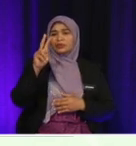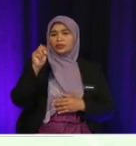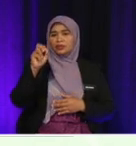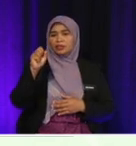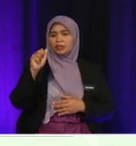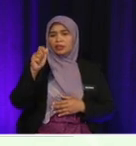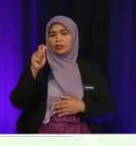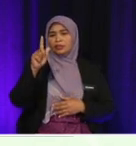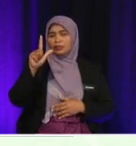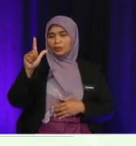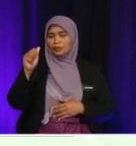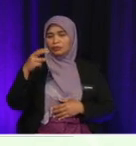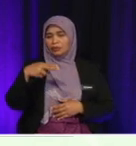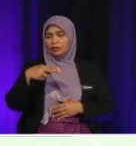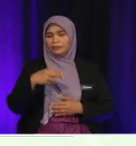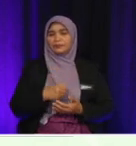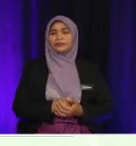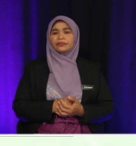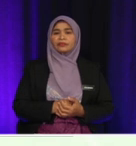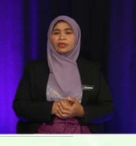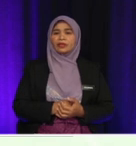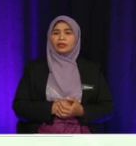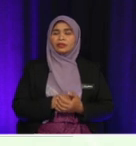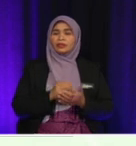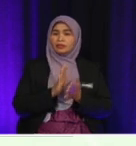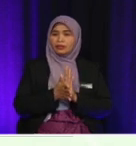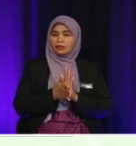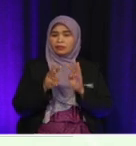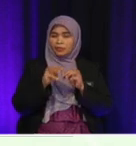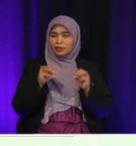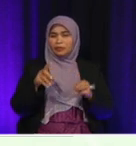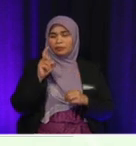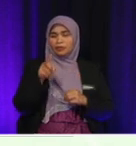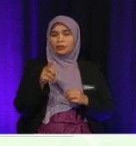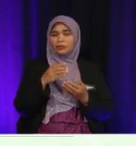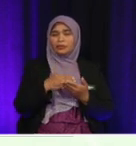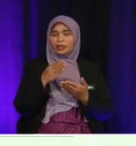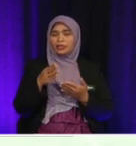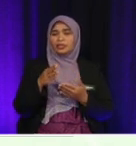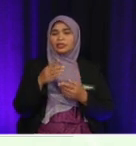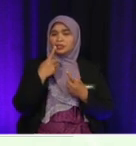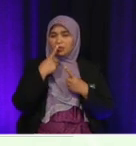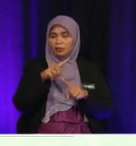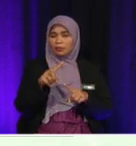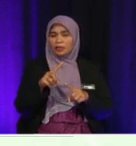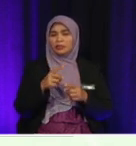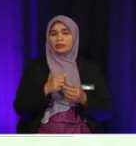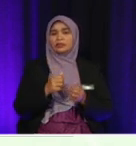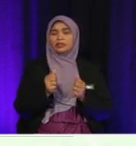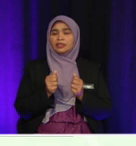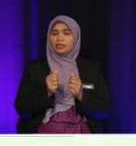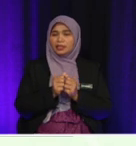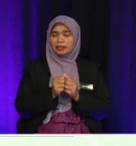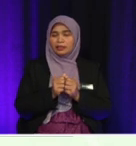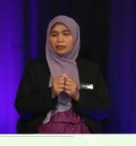fakta ya responnya sangat terhad dan murid-murid perlulah memberikan respon Anda ataupun memberikan